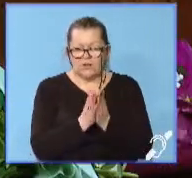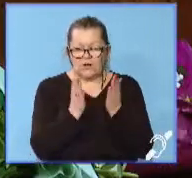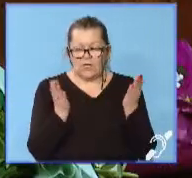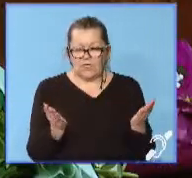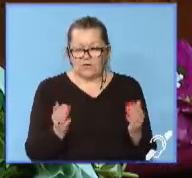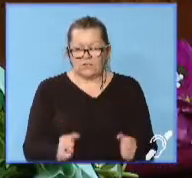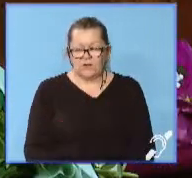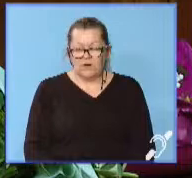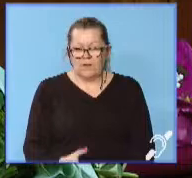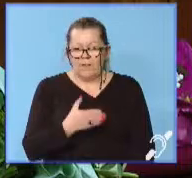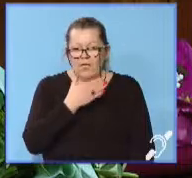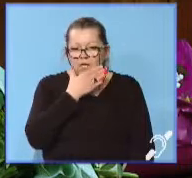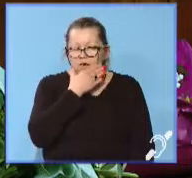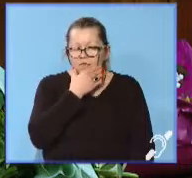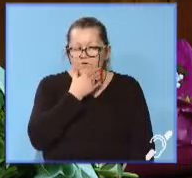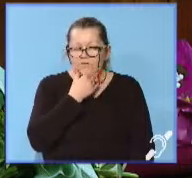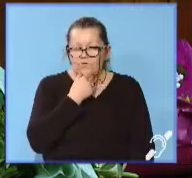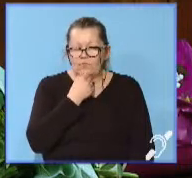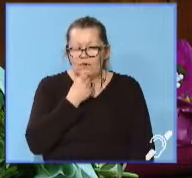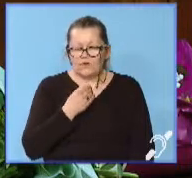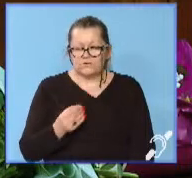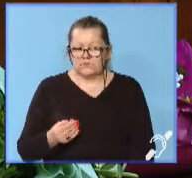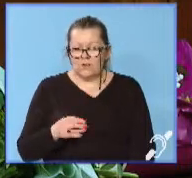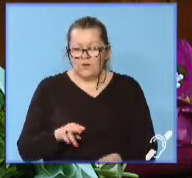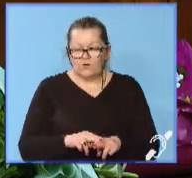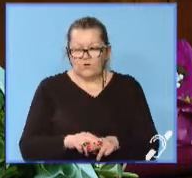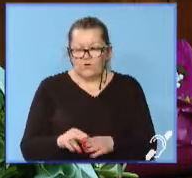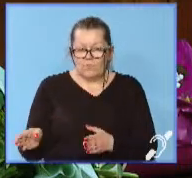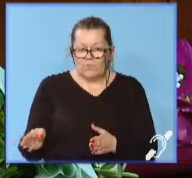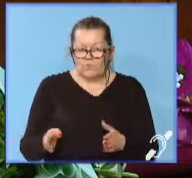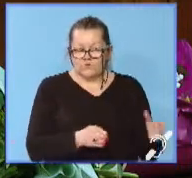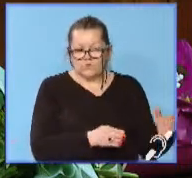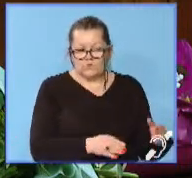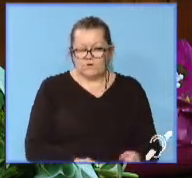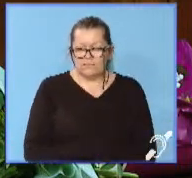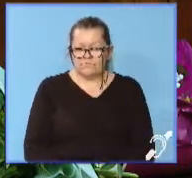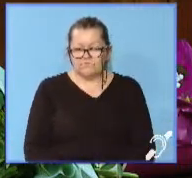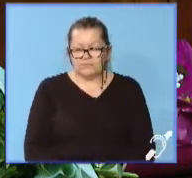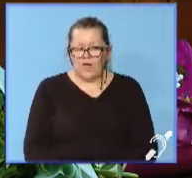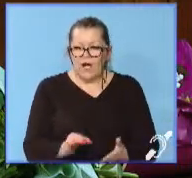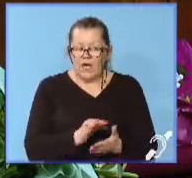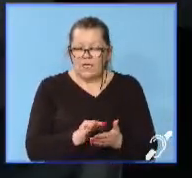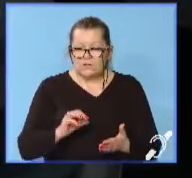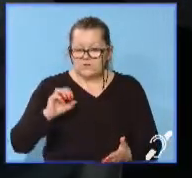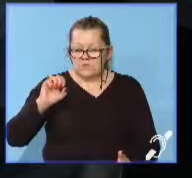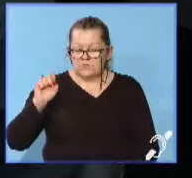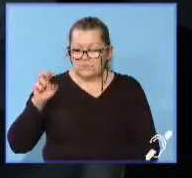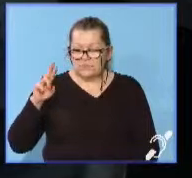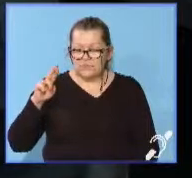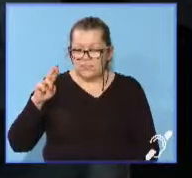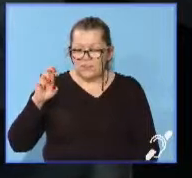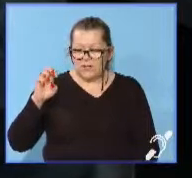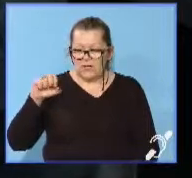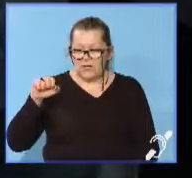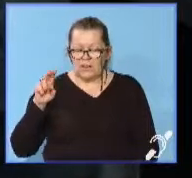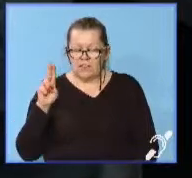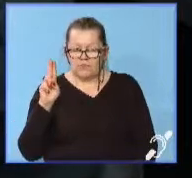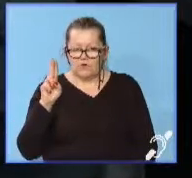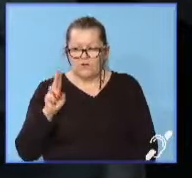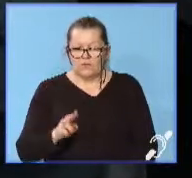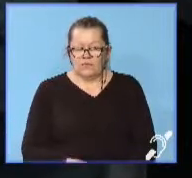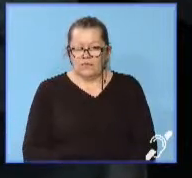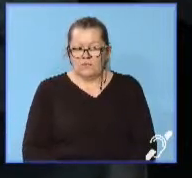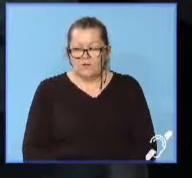Eminescu și frumoasa prefață prin care l am descoperit pe ciureanu el a publicat o lucrare de doctorat despre nicolo